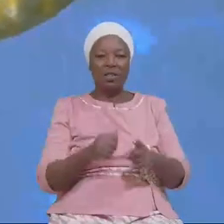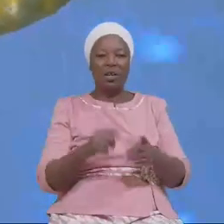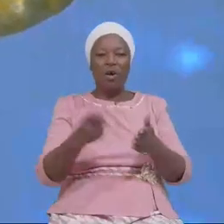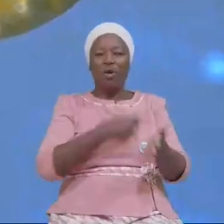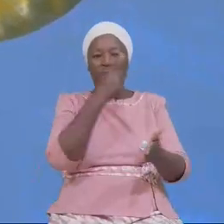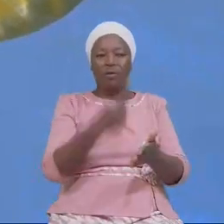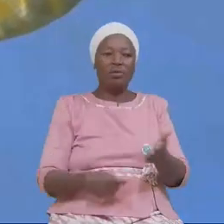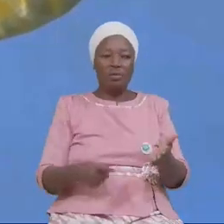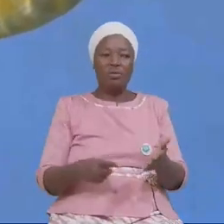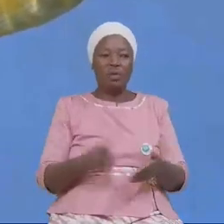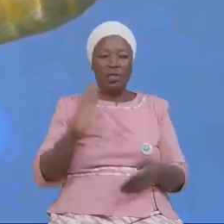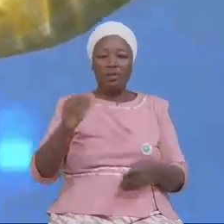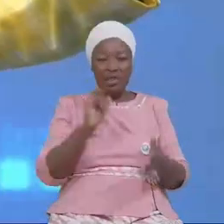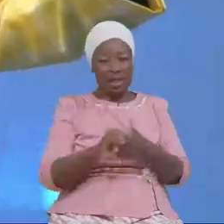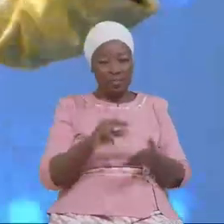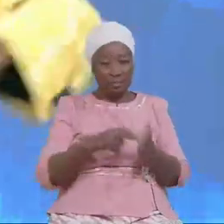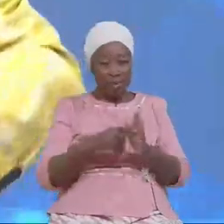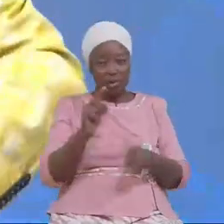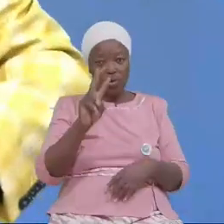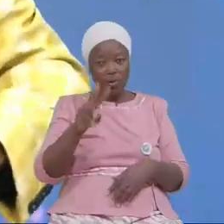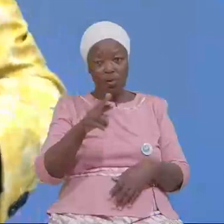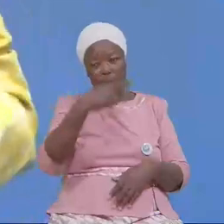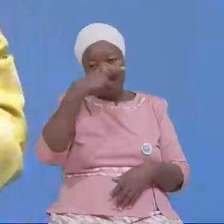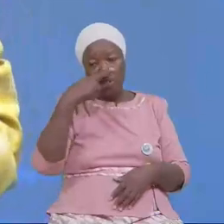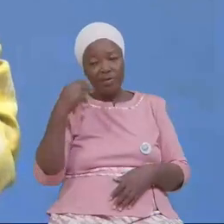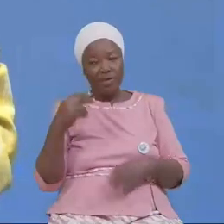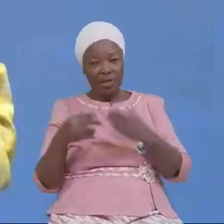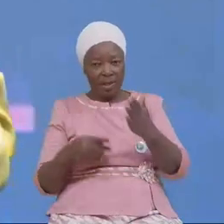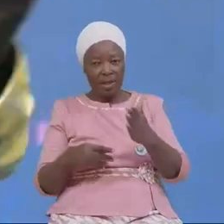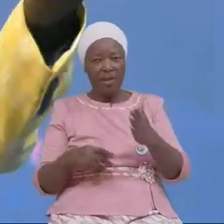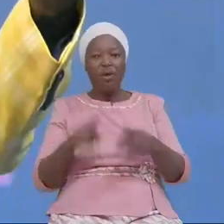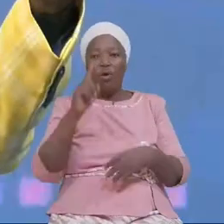deux voleurs là-bas. Un voleur